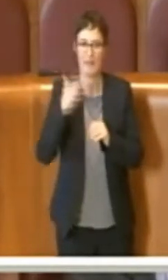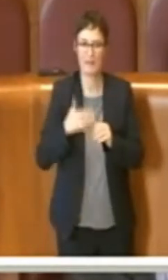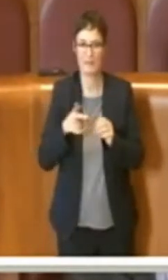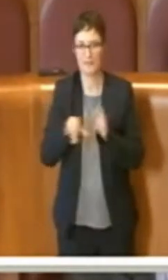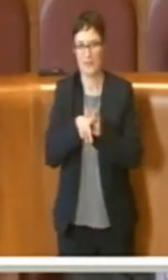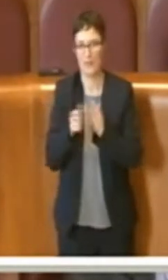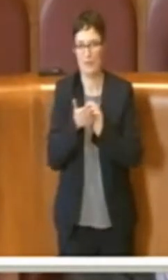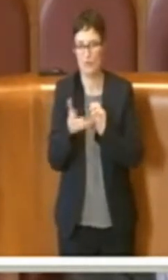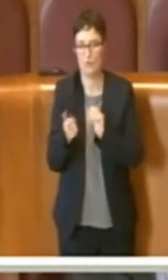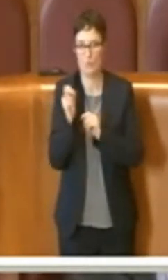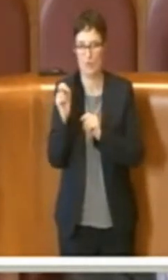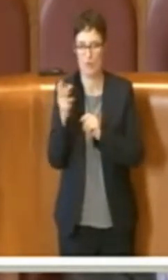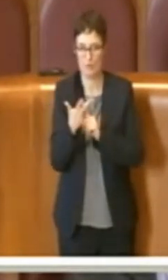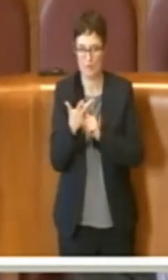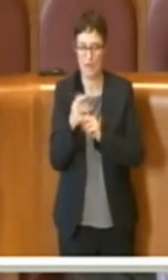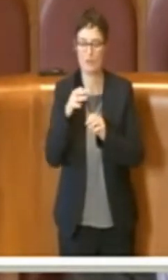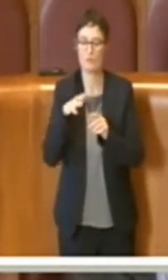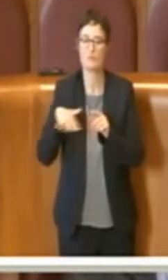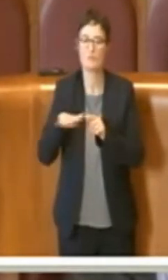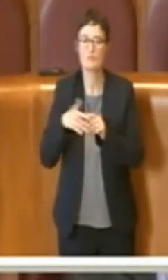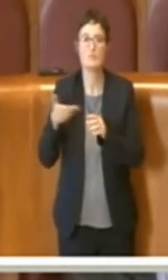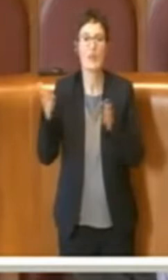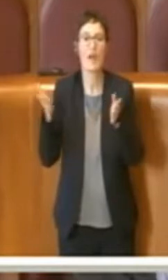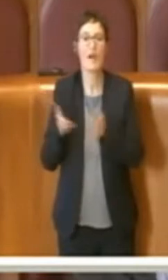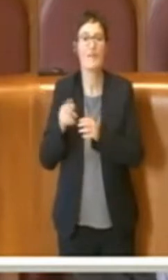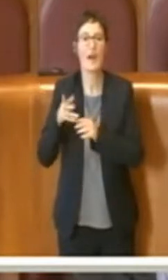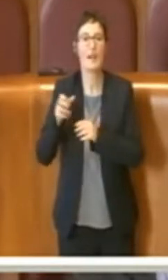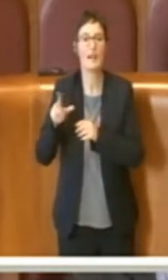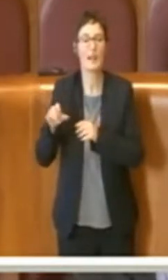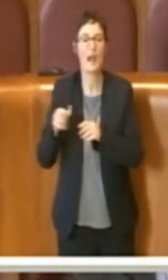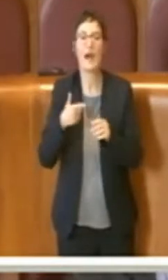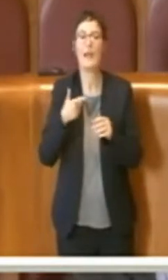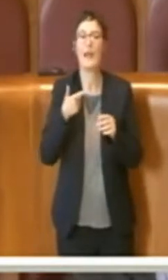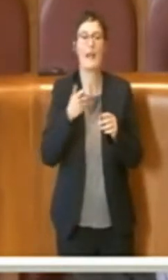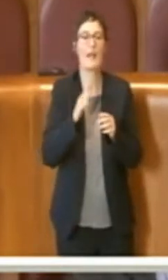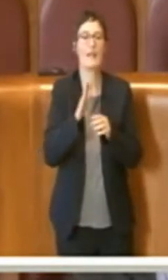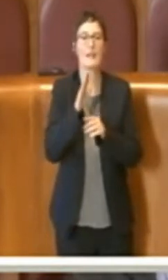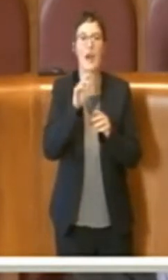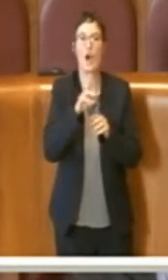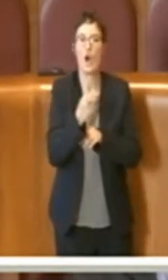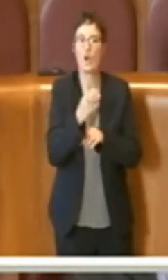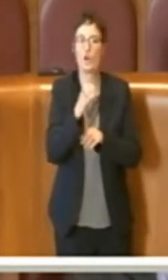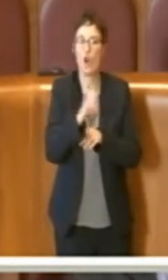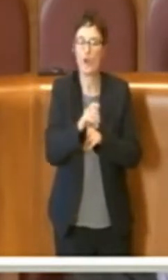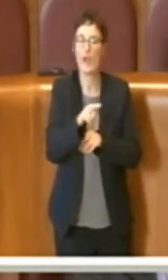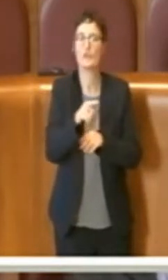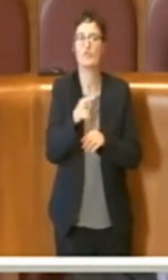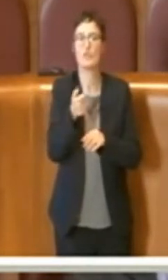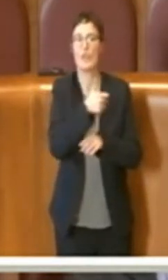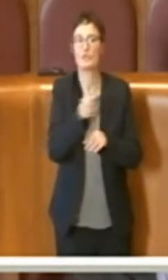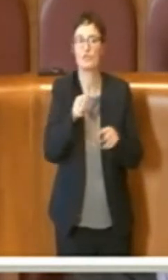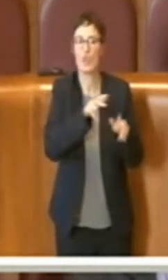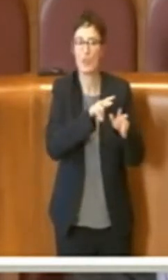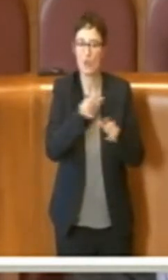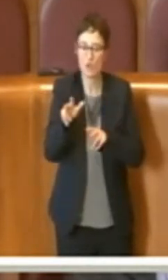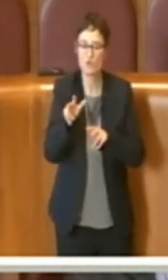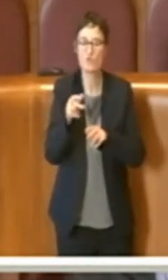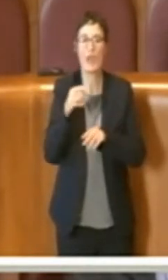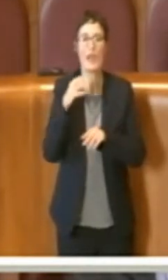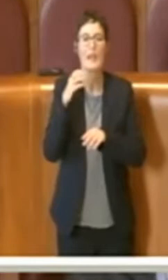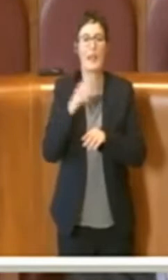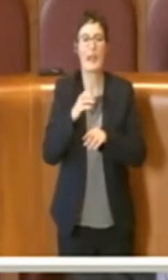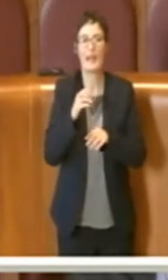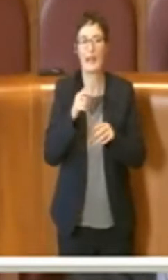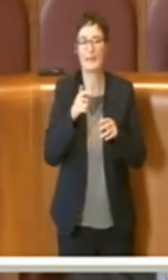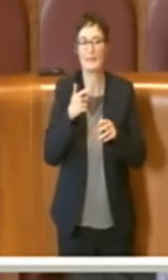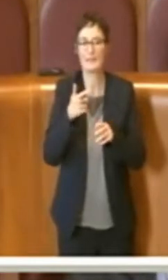13, sia per la Valle Galeria, per il TMB Salario, per Rocca Cencia, per Centocelle, Castel Romano, Laurentina e tutti gli